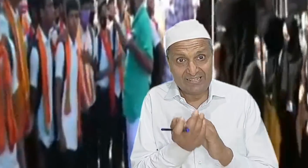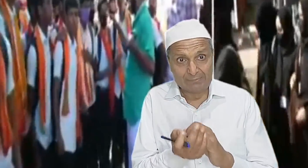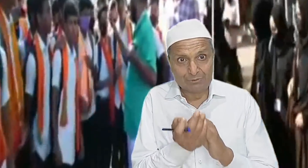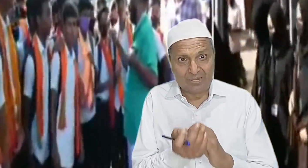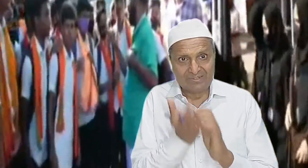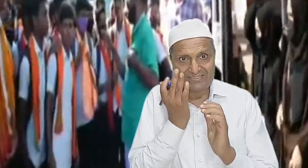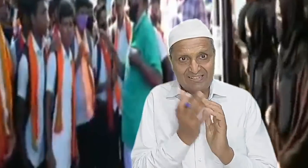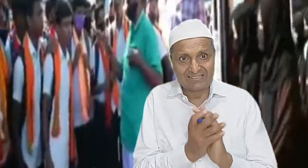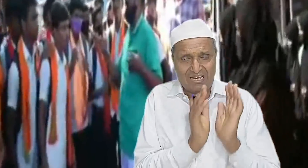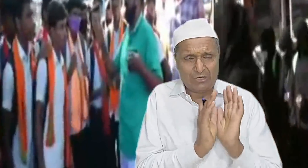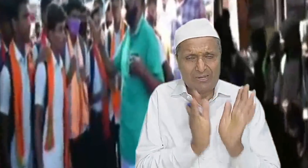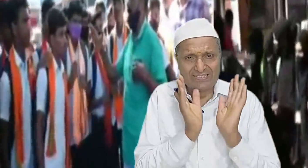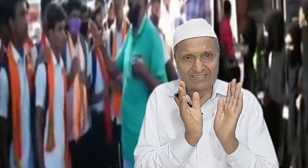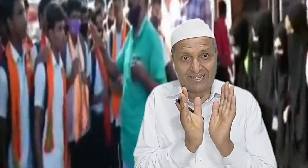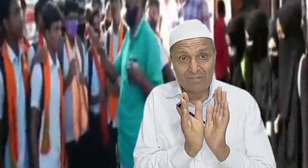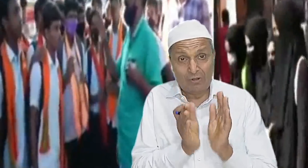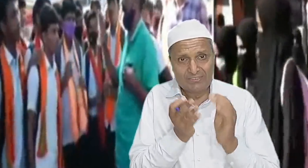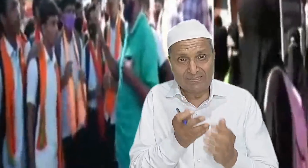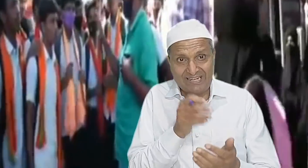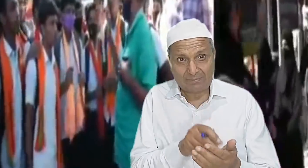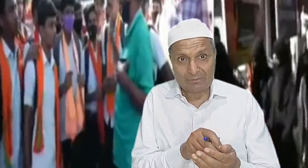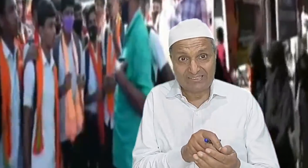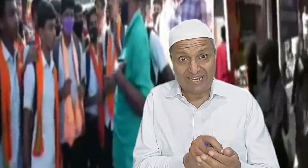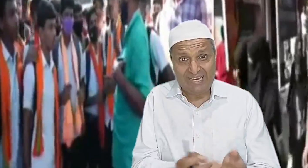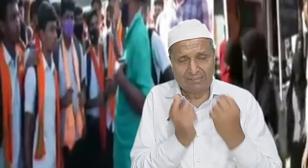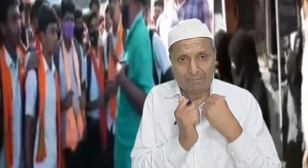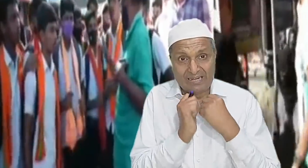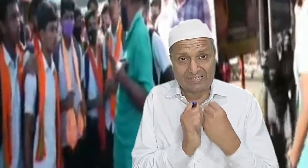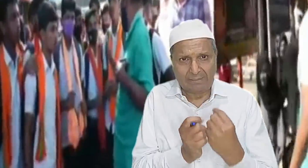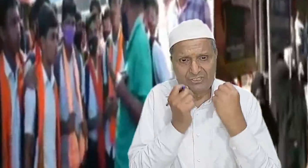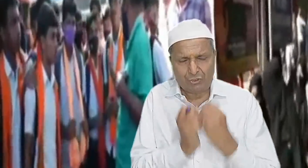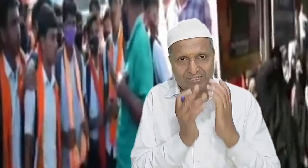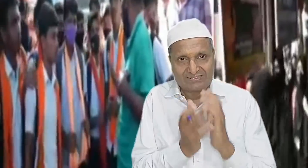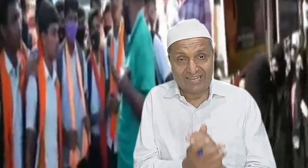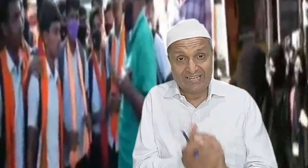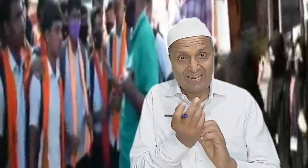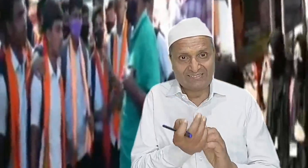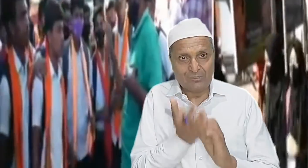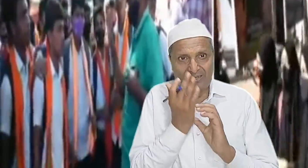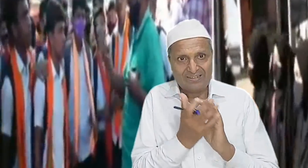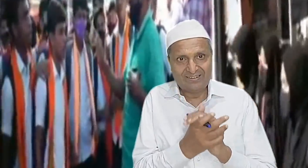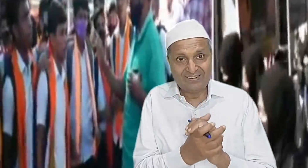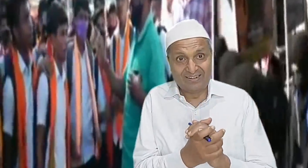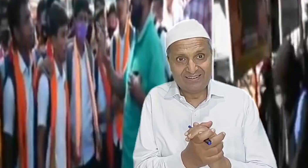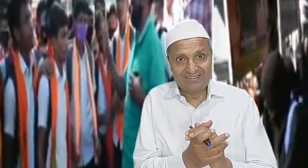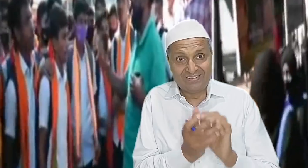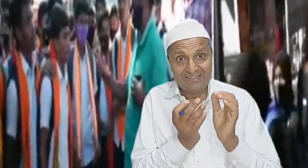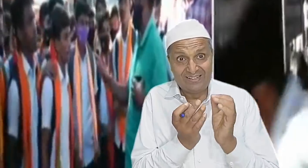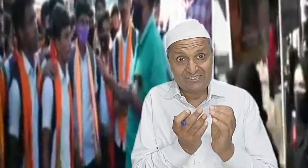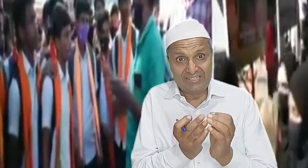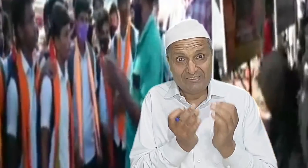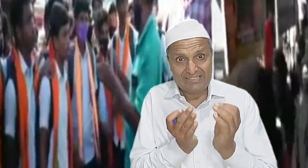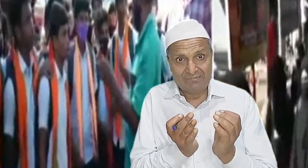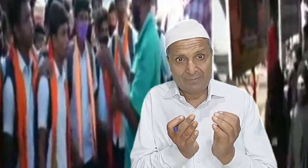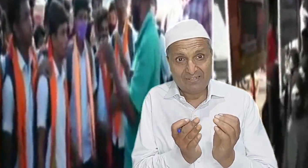जाती हैं। जब चुनाव नजदीक आने लगते हैं हर कोई ऐसे करता है, और इसमें जैन समाज को घसीटते हैं, तब हमारे हृदय पर चोट लगती है। ऐसा ही हुआ है।